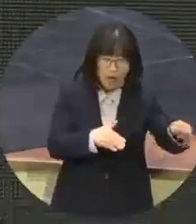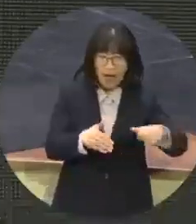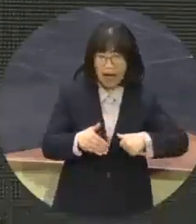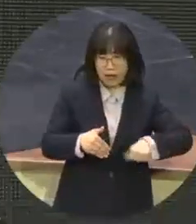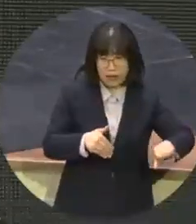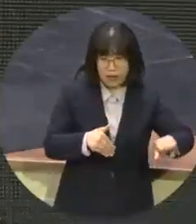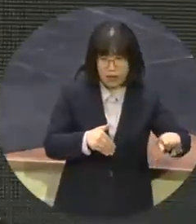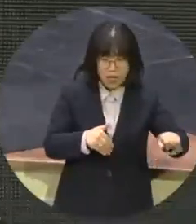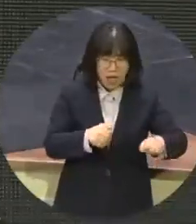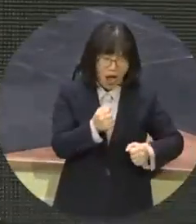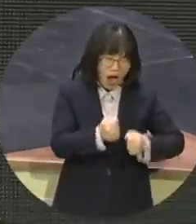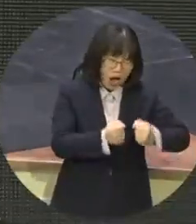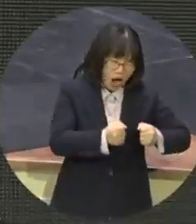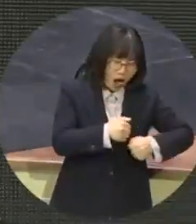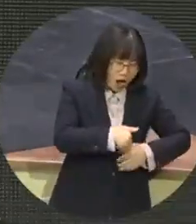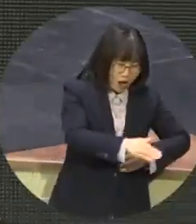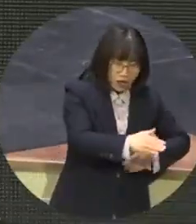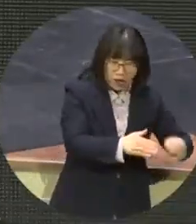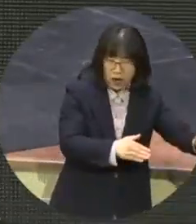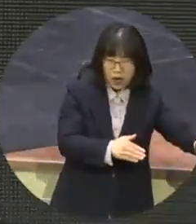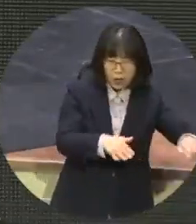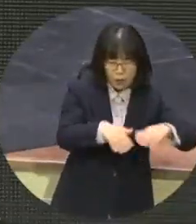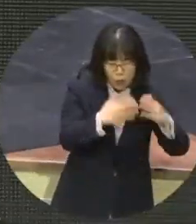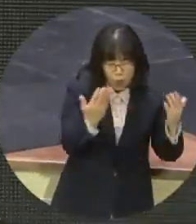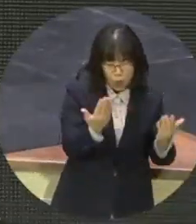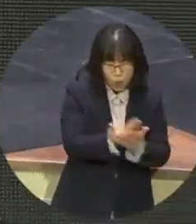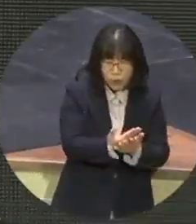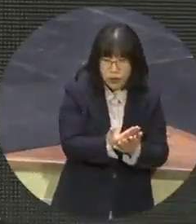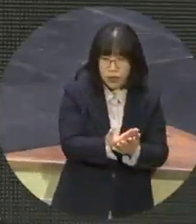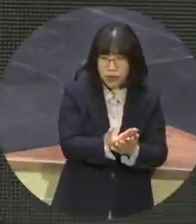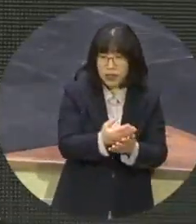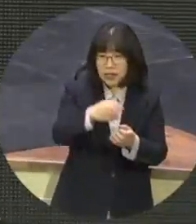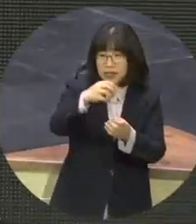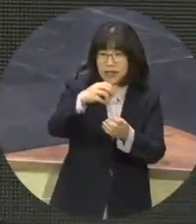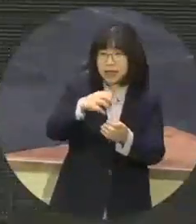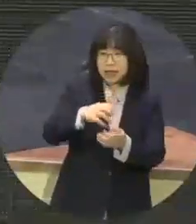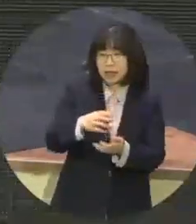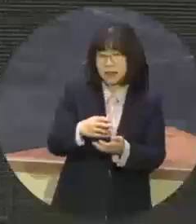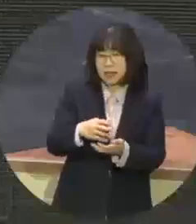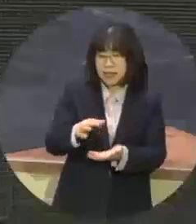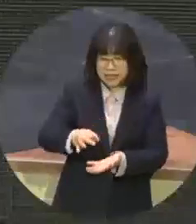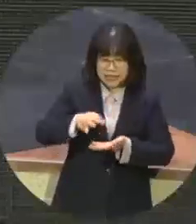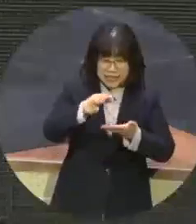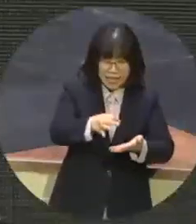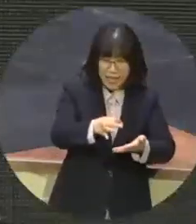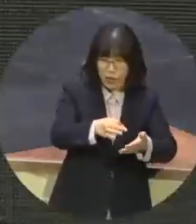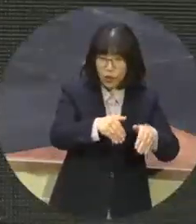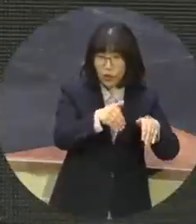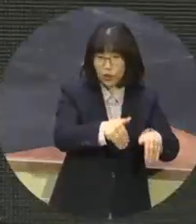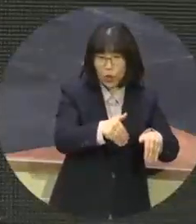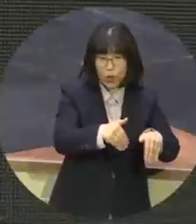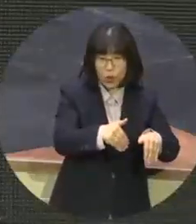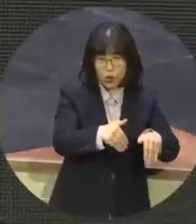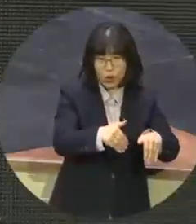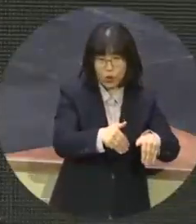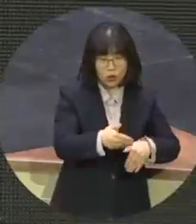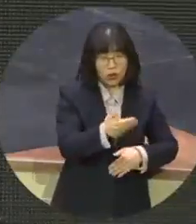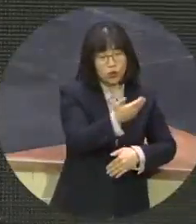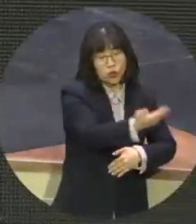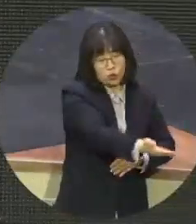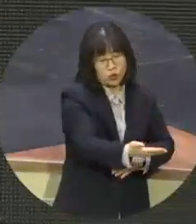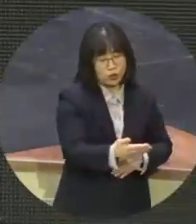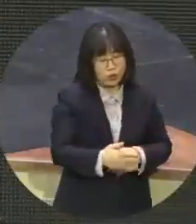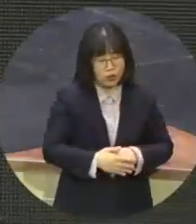충격을 받았어. 모든 유산을 이 종에게 다 준다. 너는 딱 하나만 선택할 수 있다.